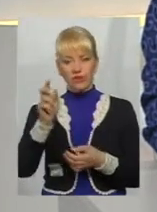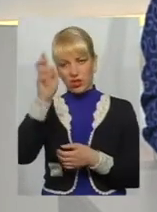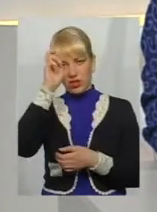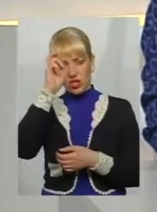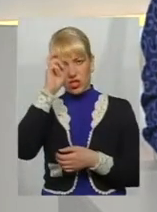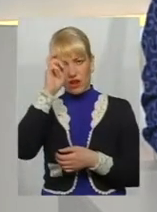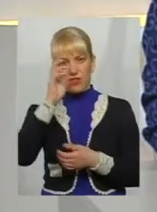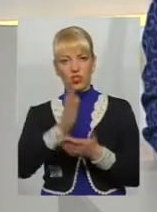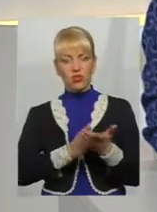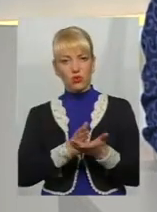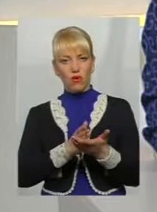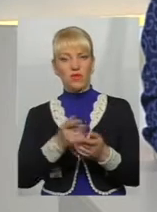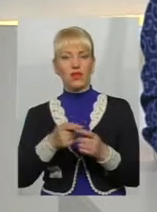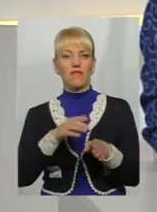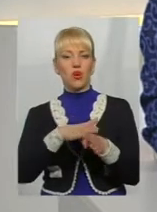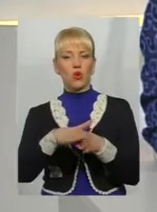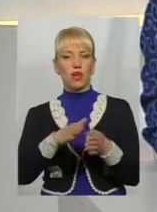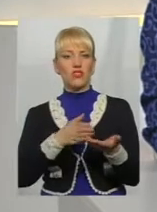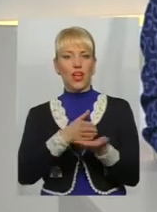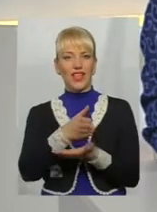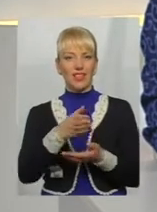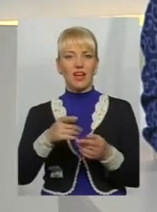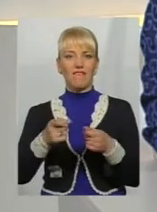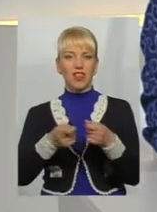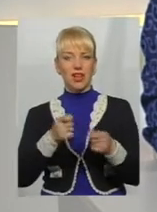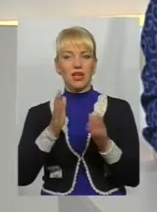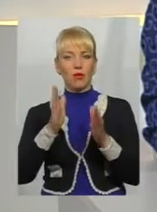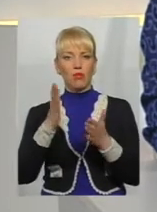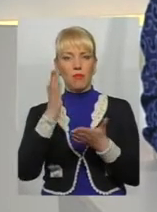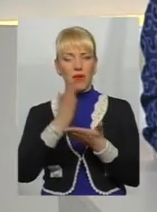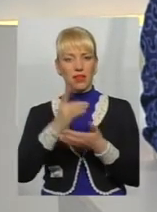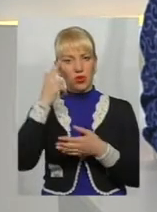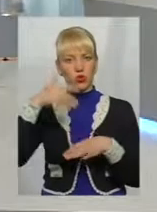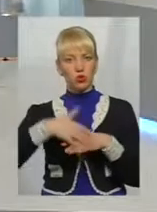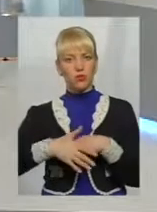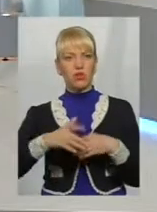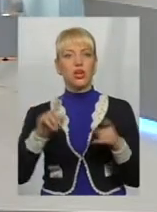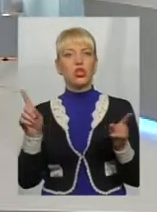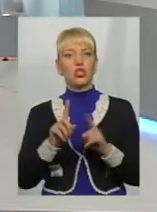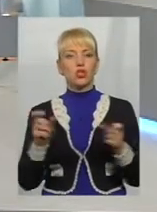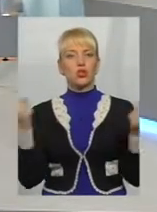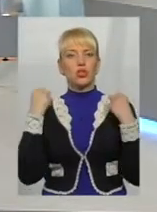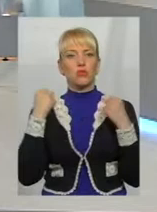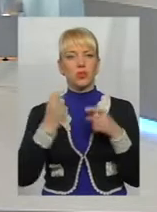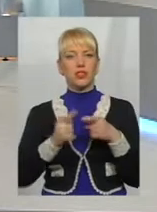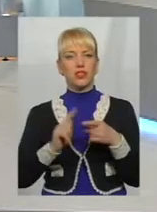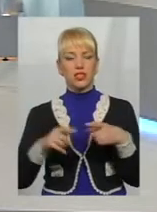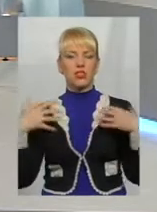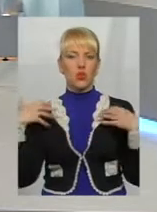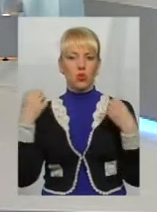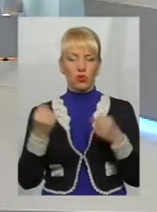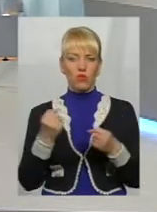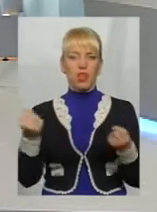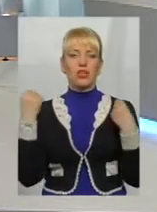мужі, виконавча гілка влади все-таки матиме розуміння і усвідомлення, що спорт – це здоров'я, спорт –